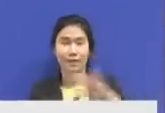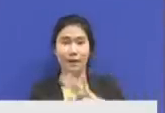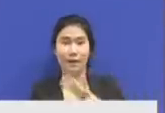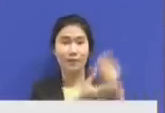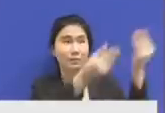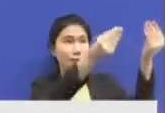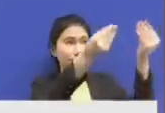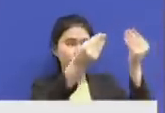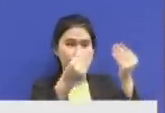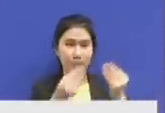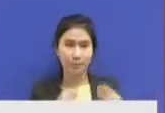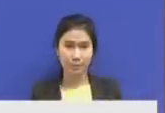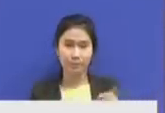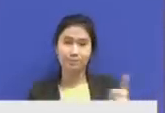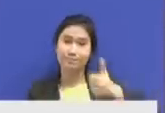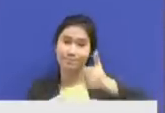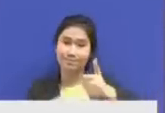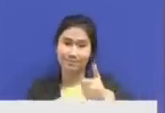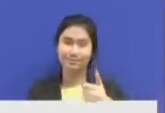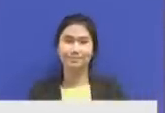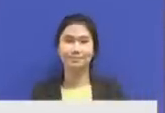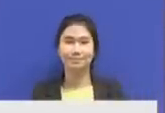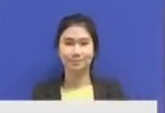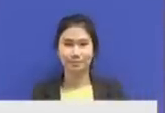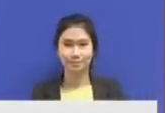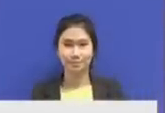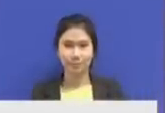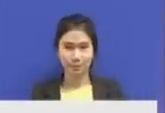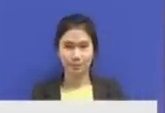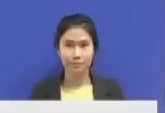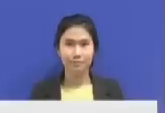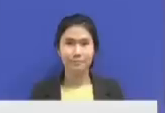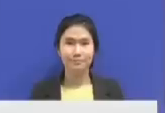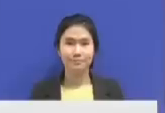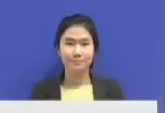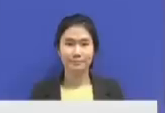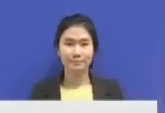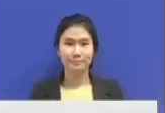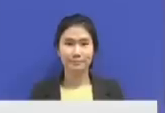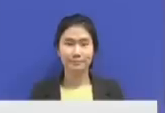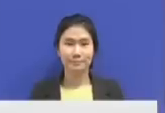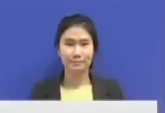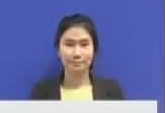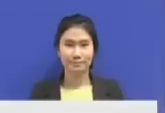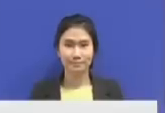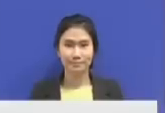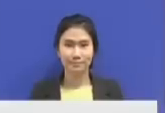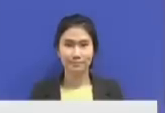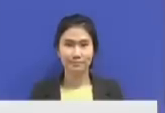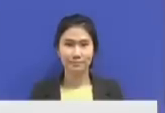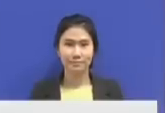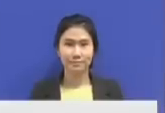บดีศรีสิงห์พละมหาวชิราลงกรณ์พระวชิระ 9เจ้าอยู่หัว